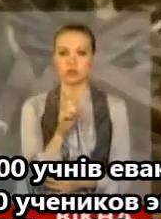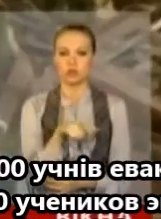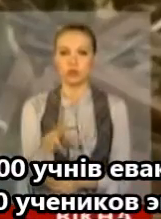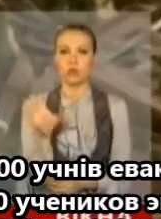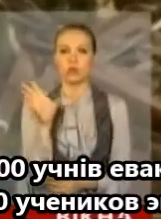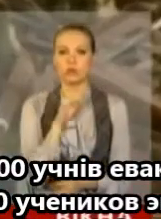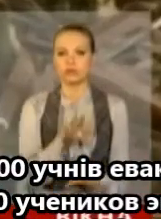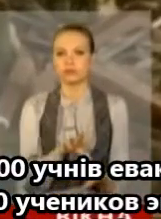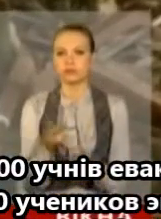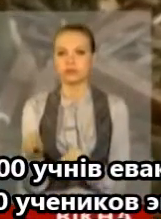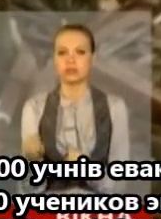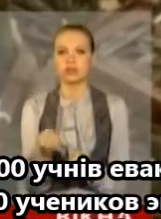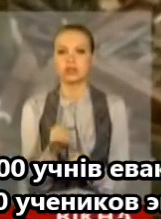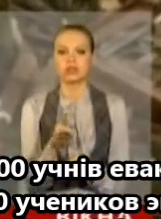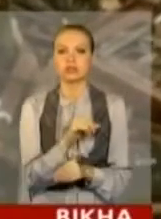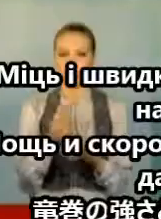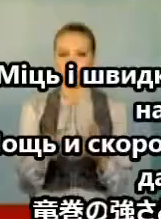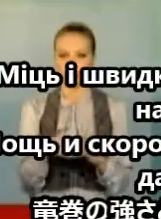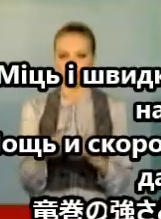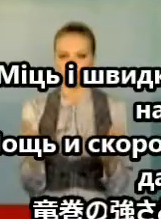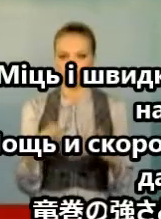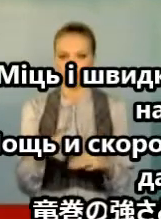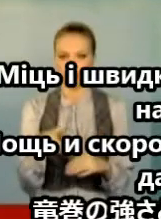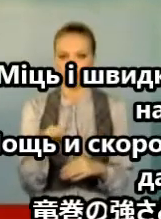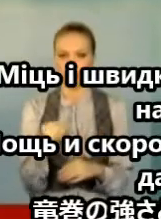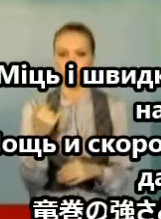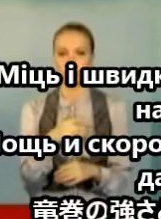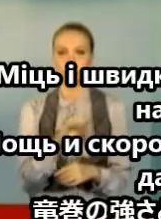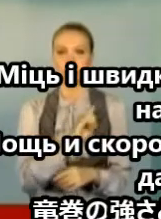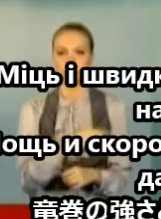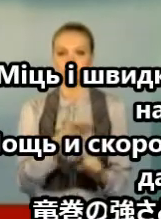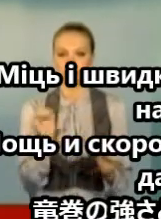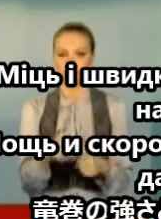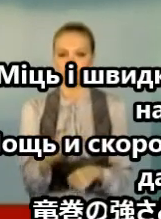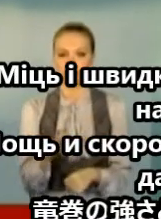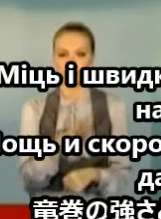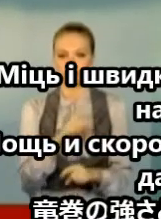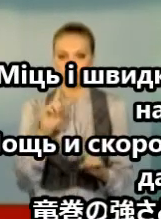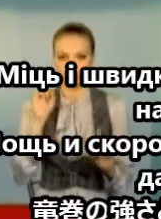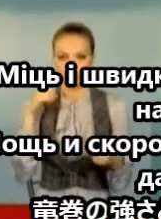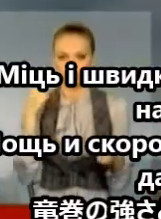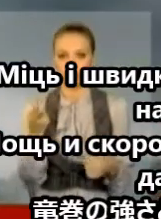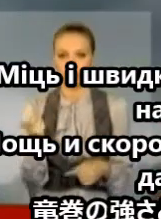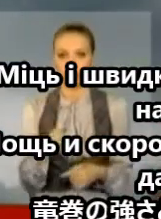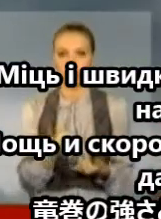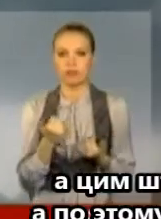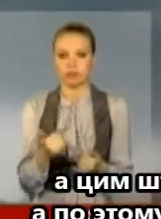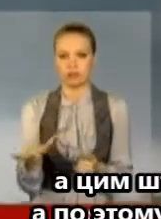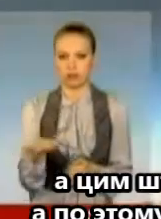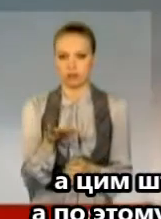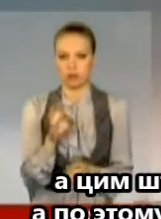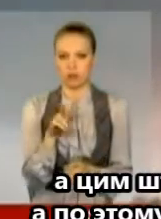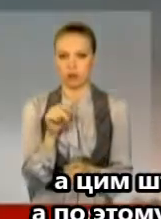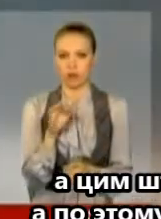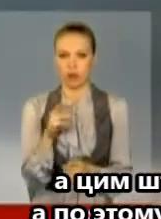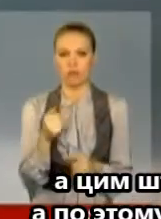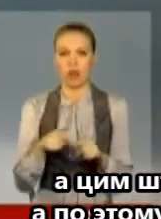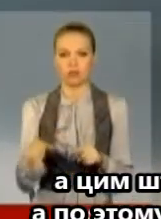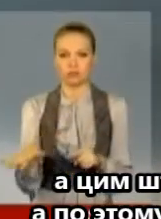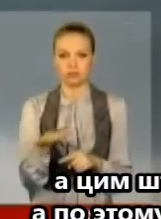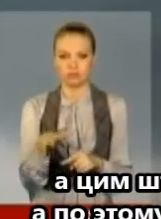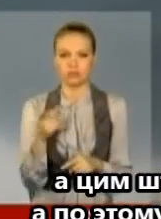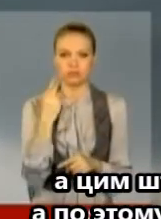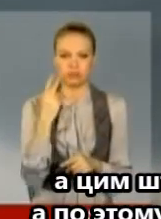евакуювати устигли щонайбільше 300. Міць і швидкість торнадо були небаченими навіть для Оклахоми. А цим штатом